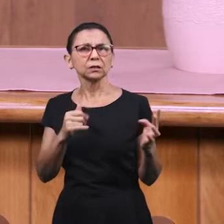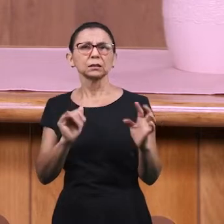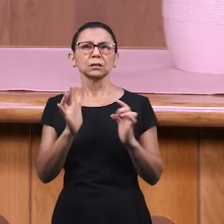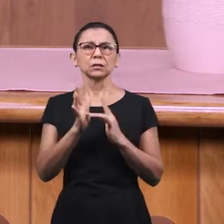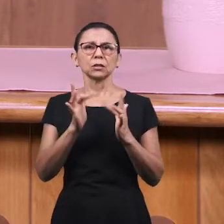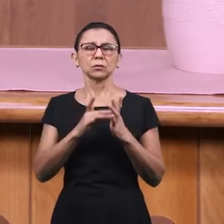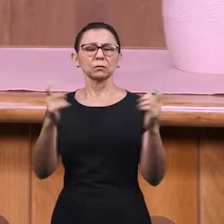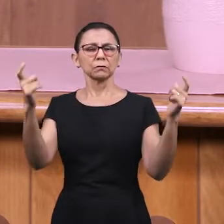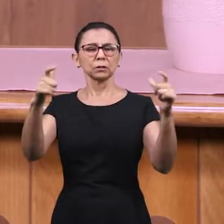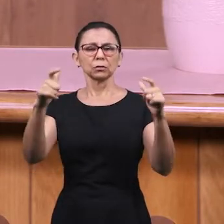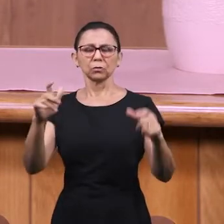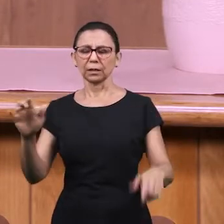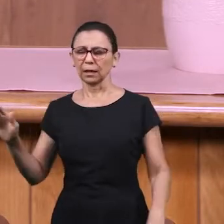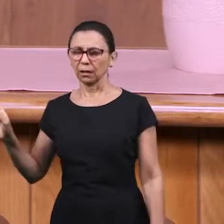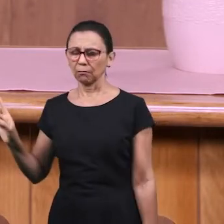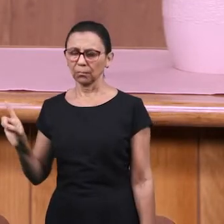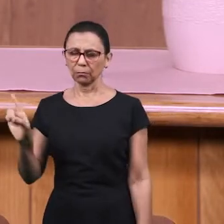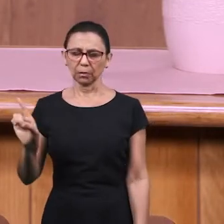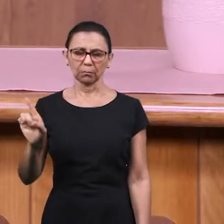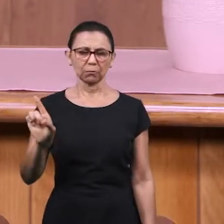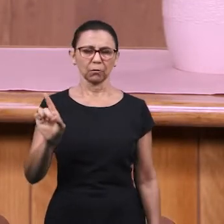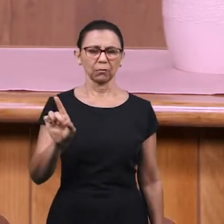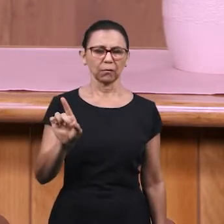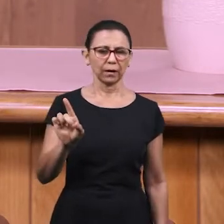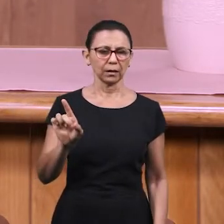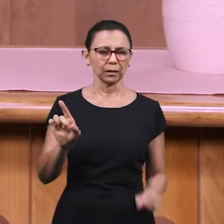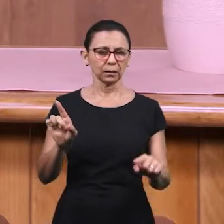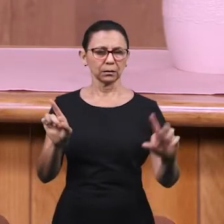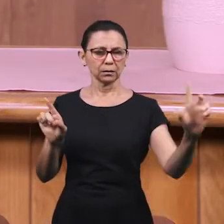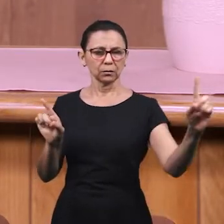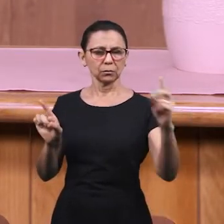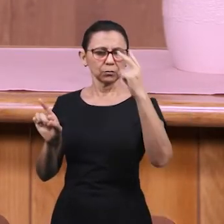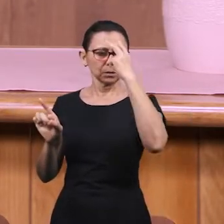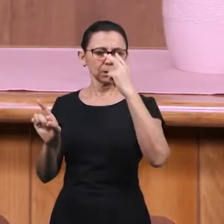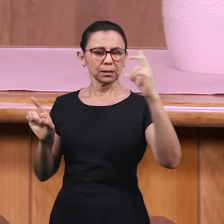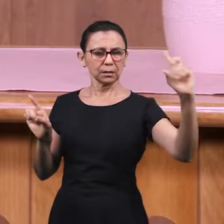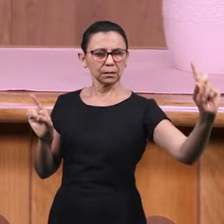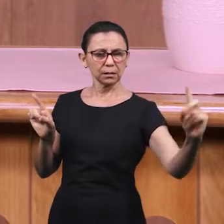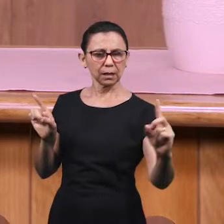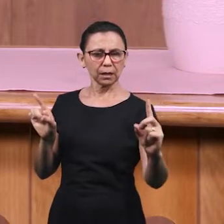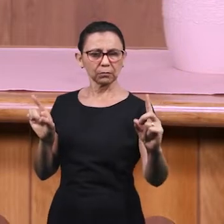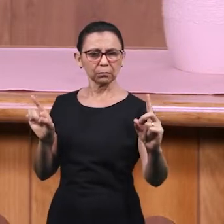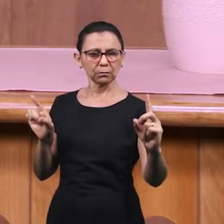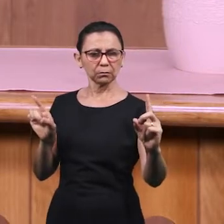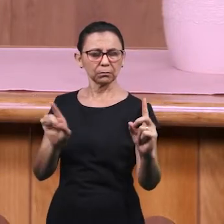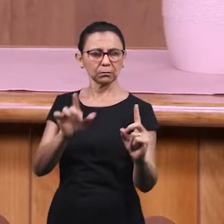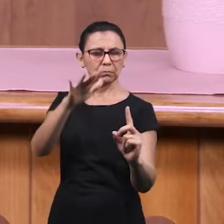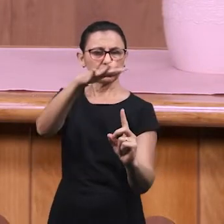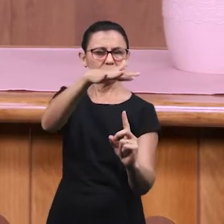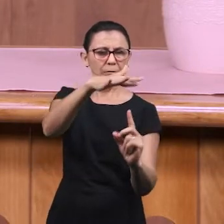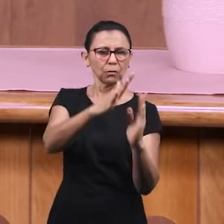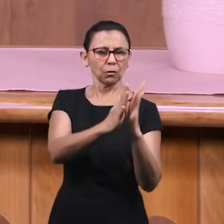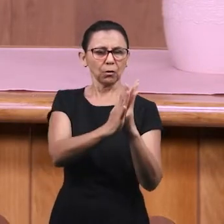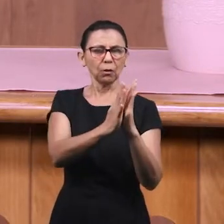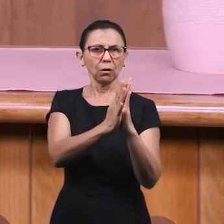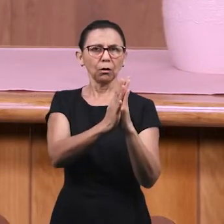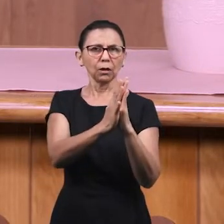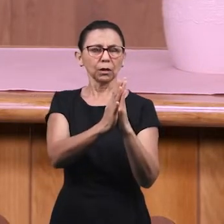в деревню, в селение, молится за слепого человека, и слепой